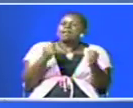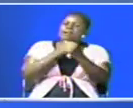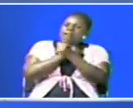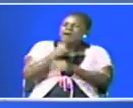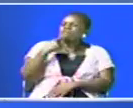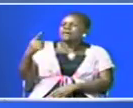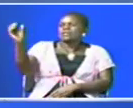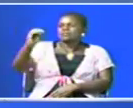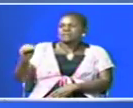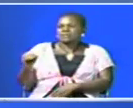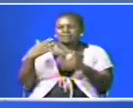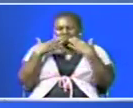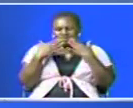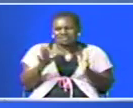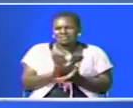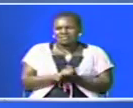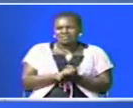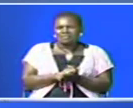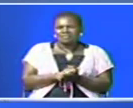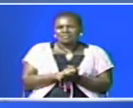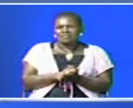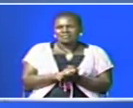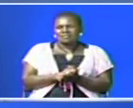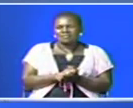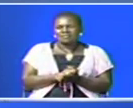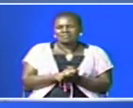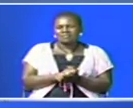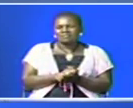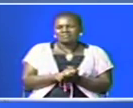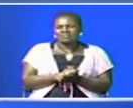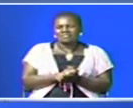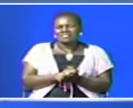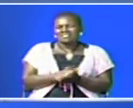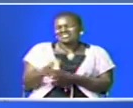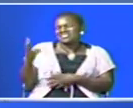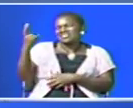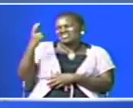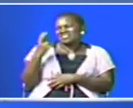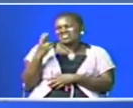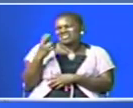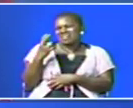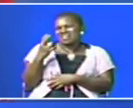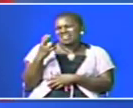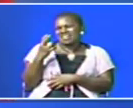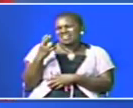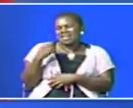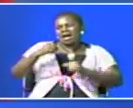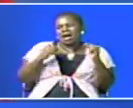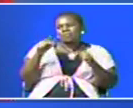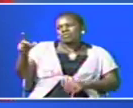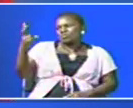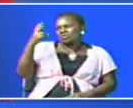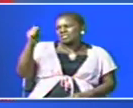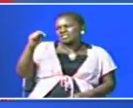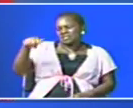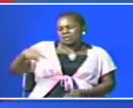Ustadhi, tushamaliza. Kauli mbiu. Tushamaliza. Basi mtazamaji, imekuwa fahari yangu kuungana nawe katika taarifa za